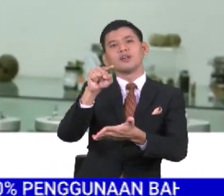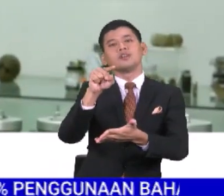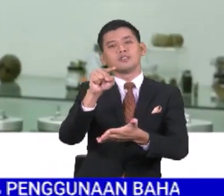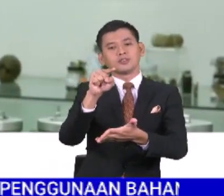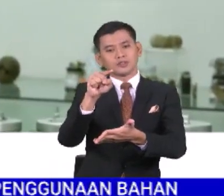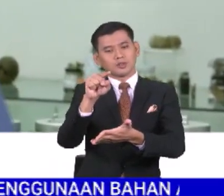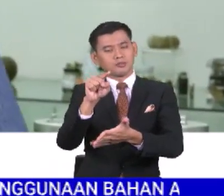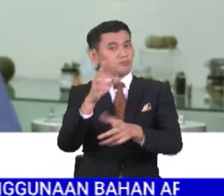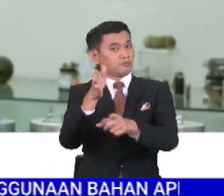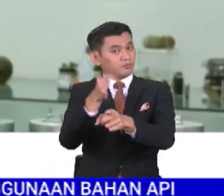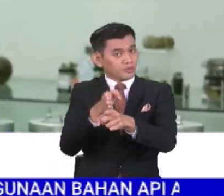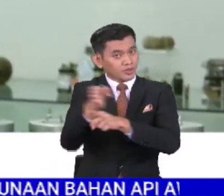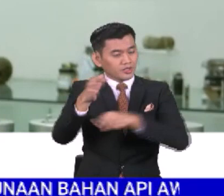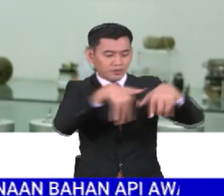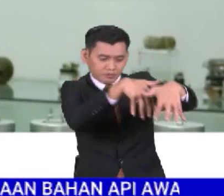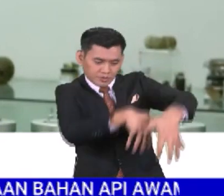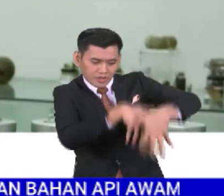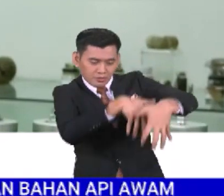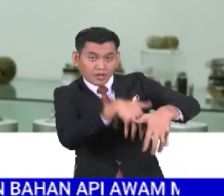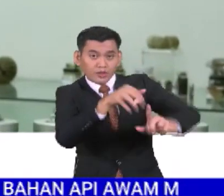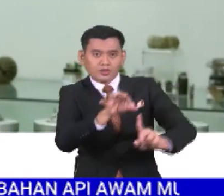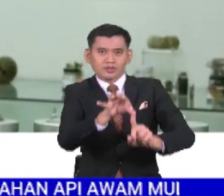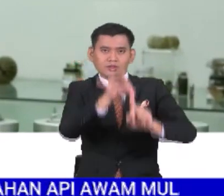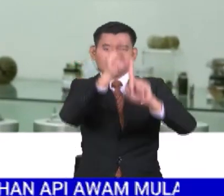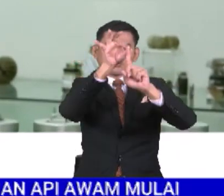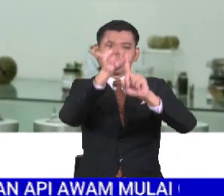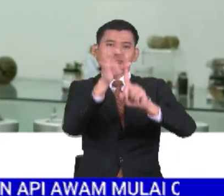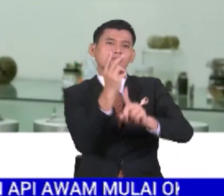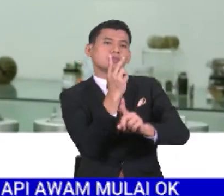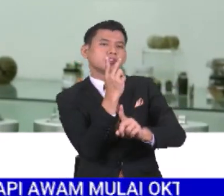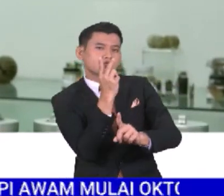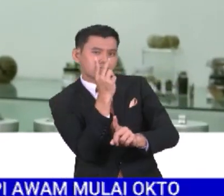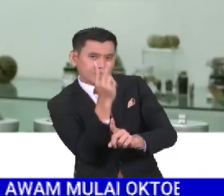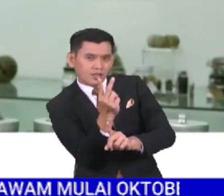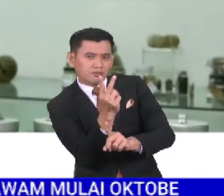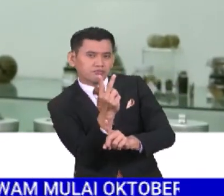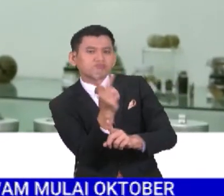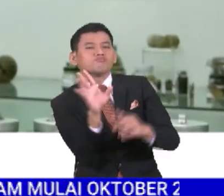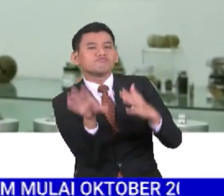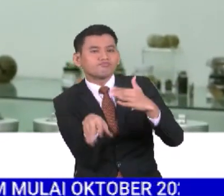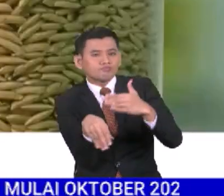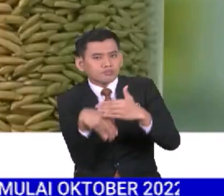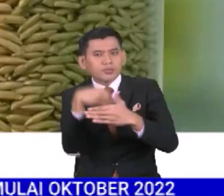di bidang pertanian, terutamanya bagi menjamin pengeluaran